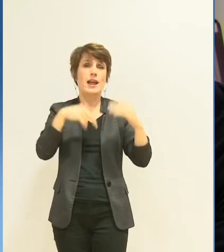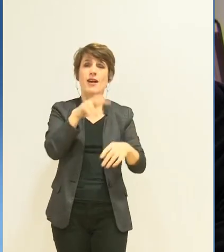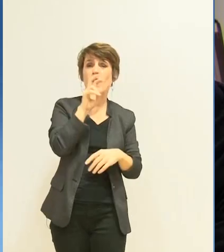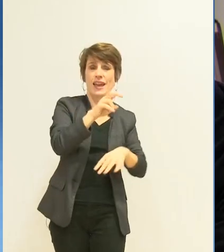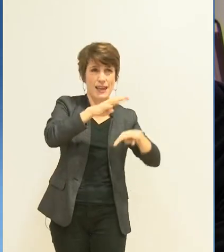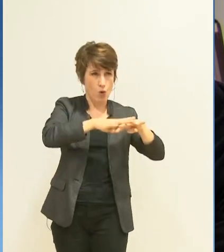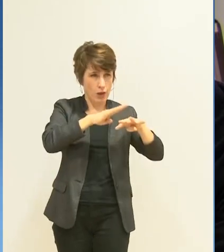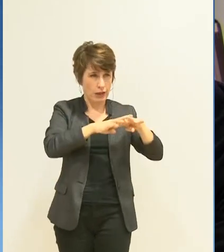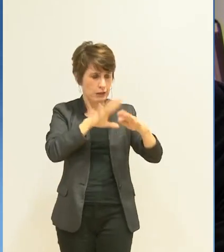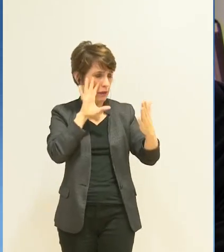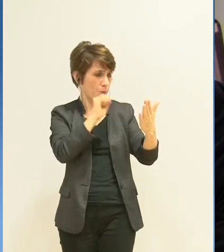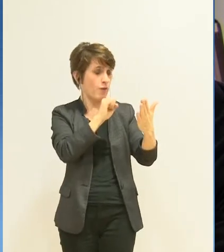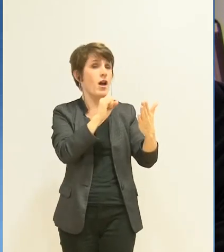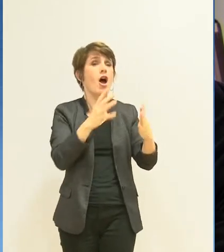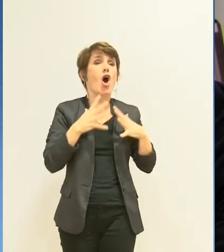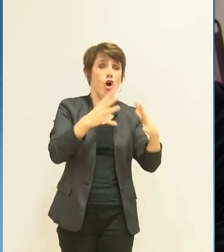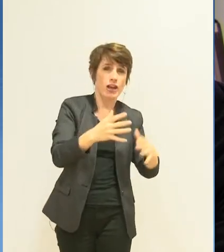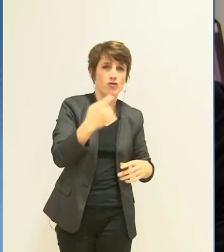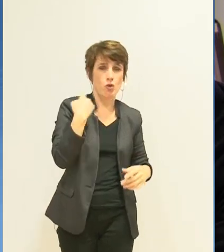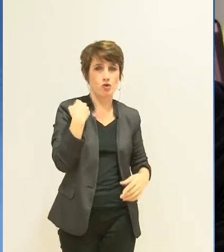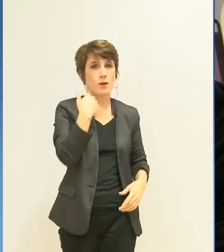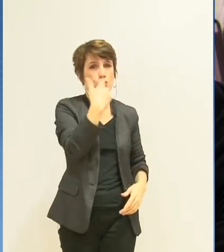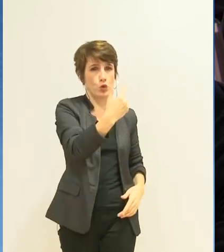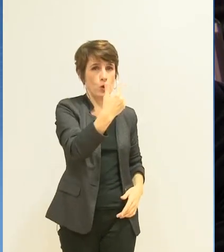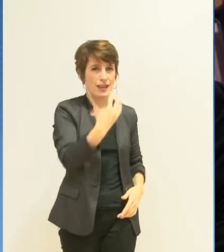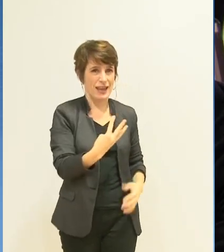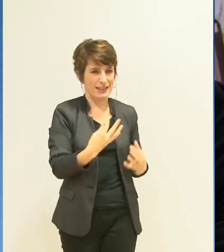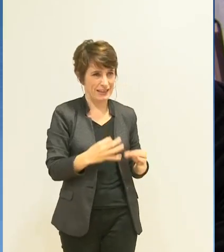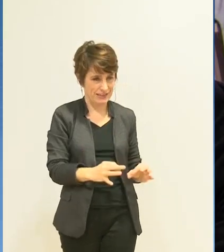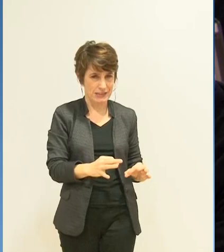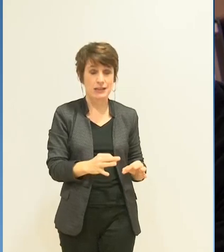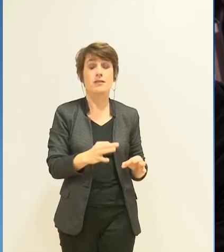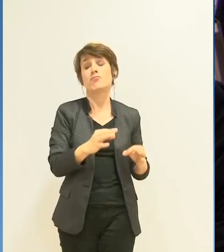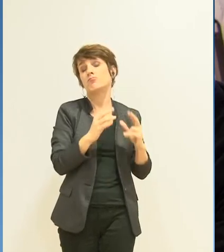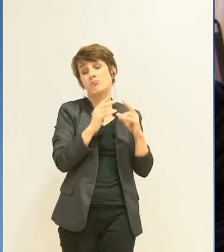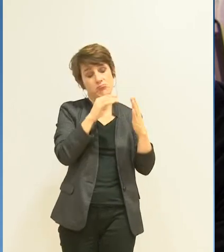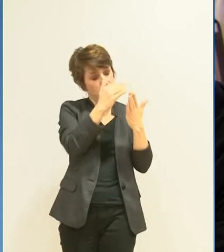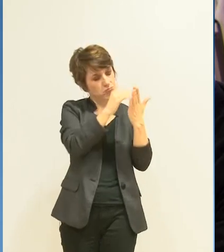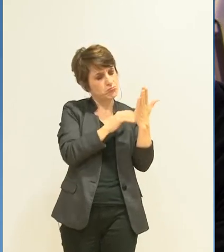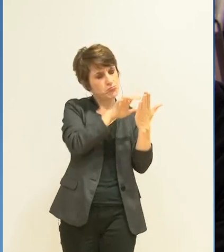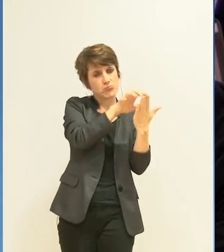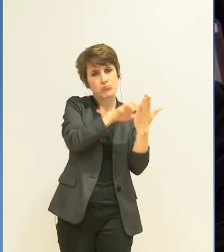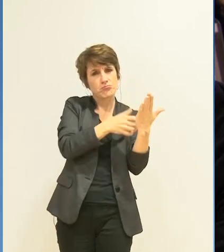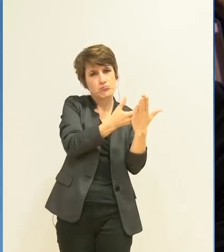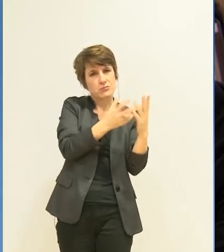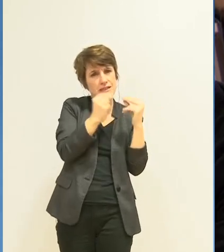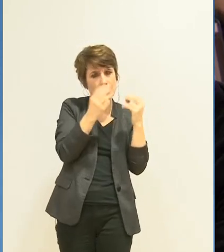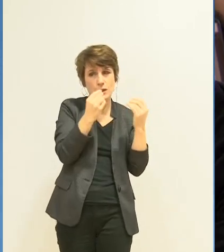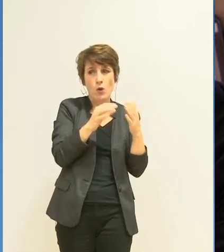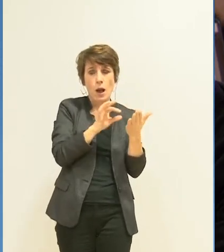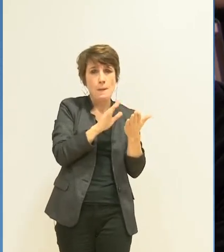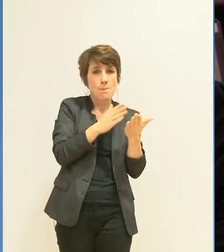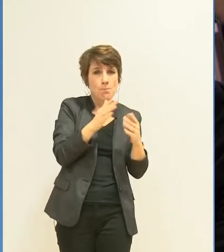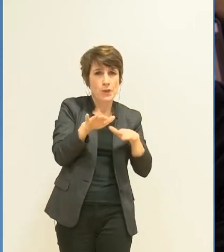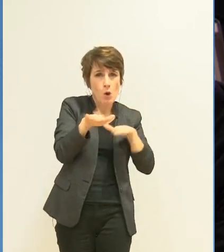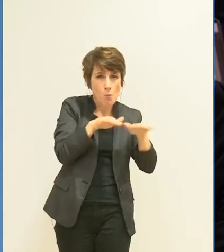les engagements numéro 2 4 et 10 il parle de processus participatif de pilotage de